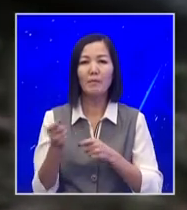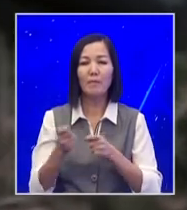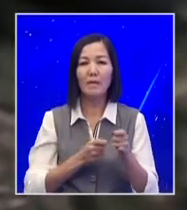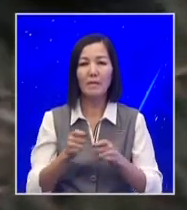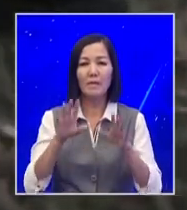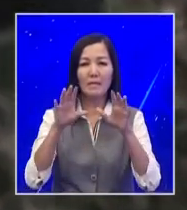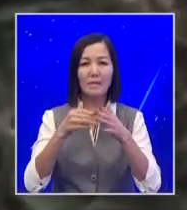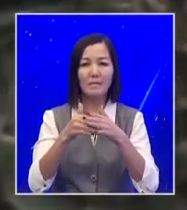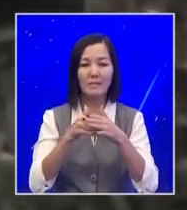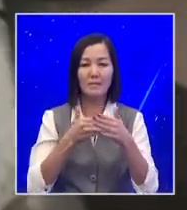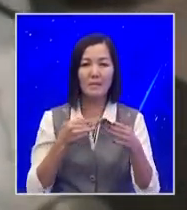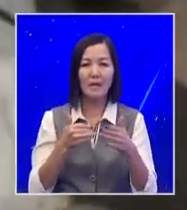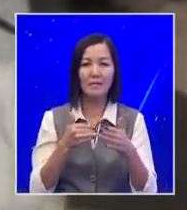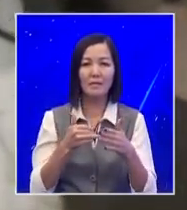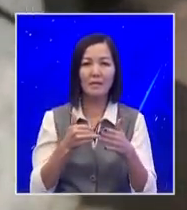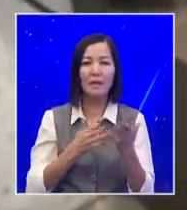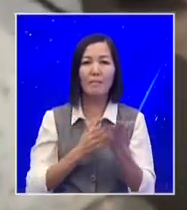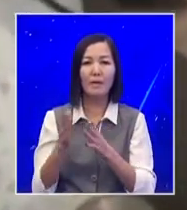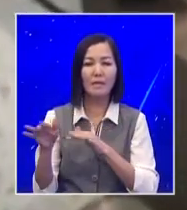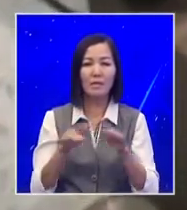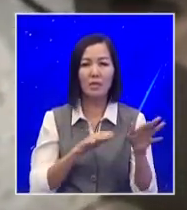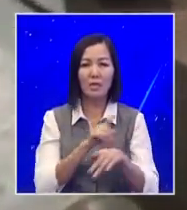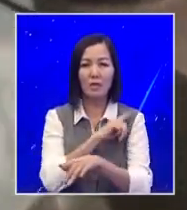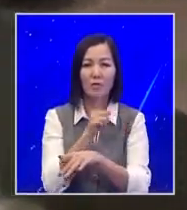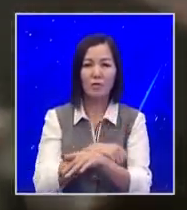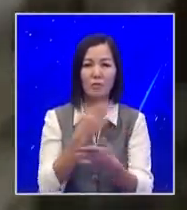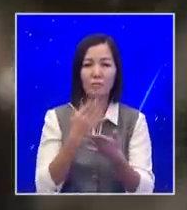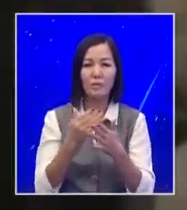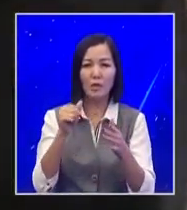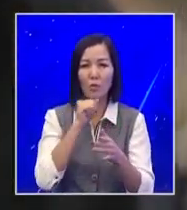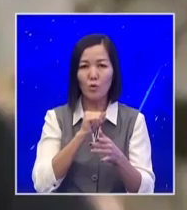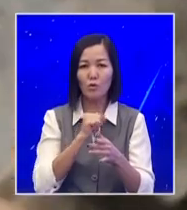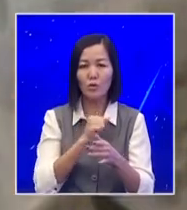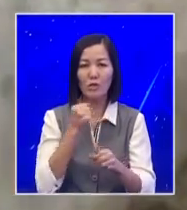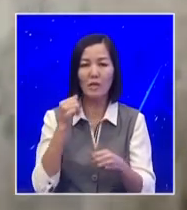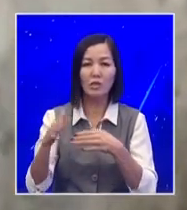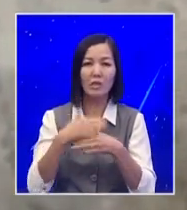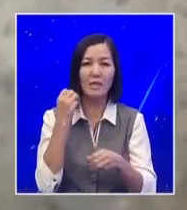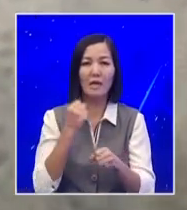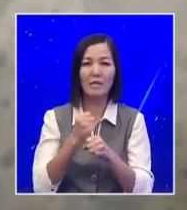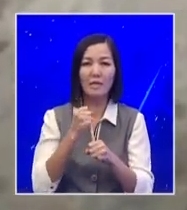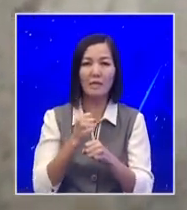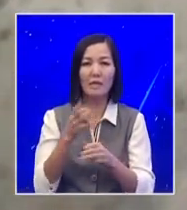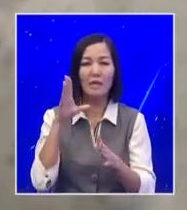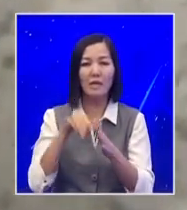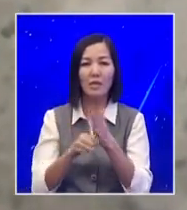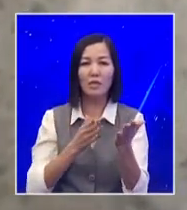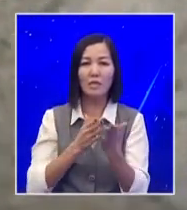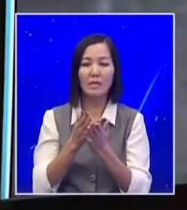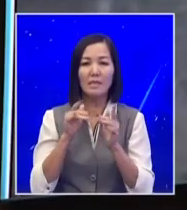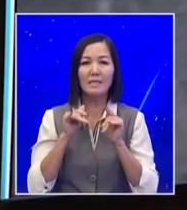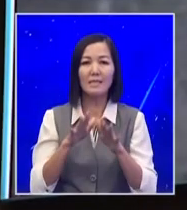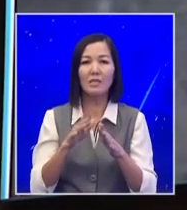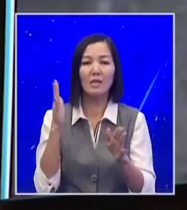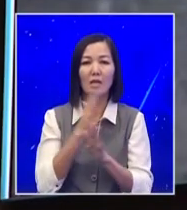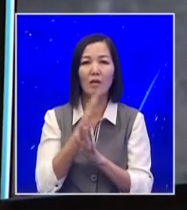алдын алуға бағытталған шараларды күшейтпек. Мәселен, браконьерлер үшін жаза қатаңдайды. Осы бағытта ішкі істер және экология министрі бірнеше